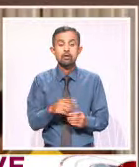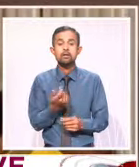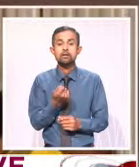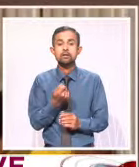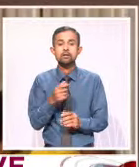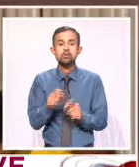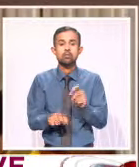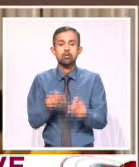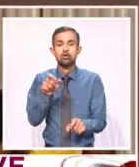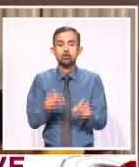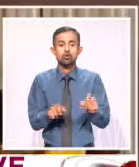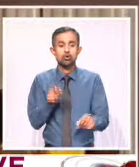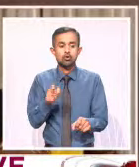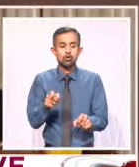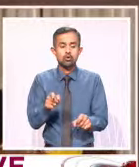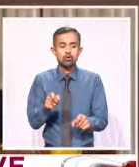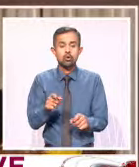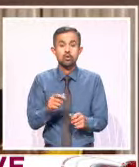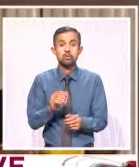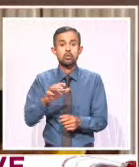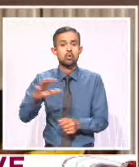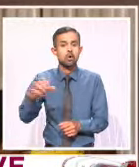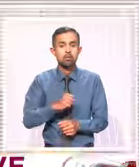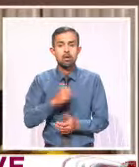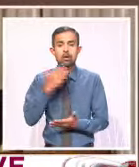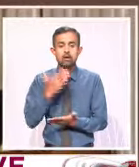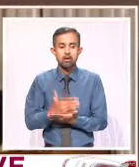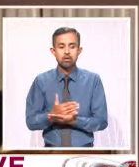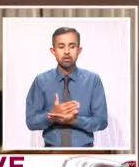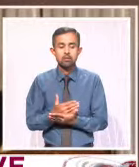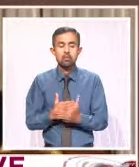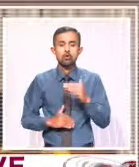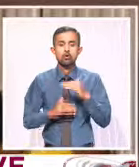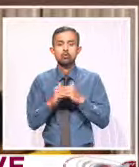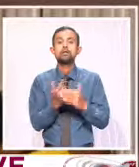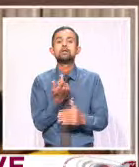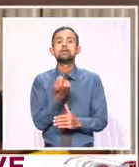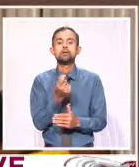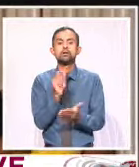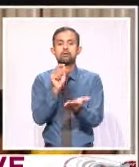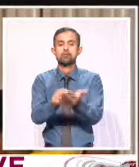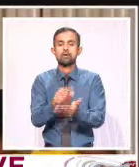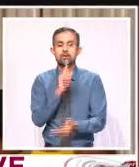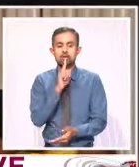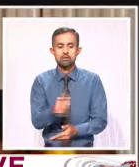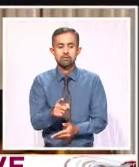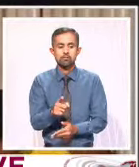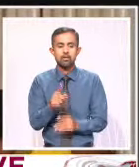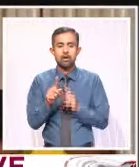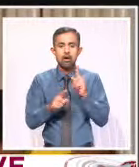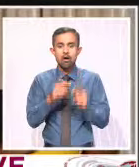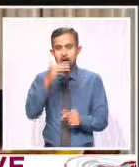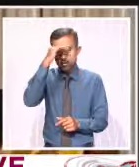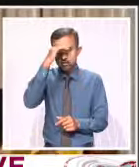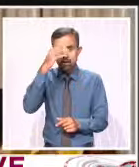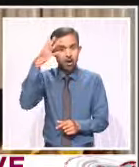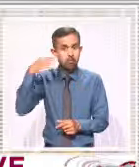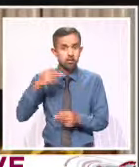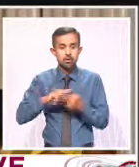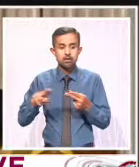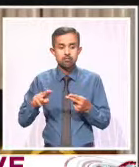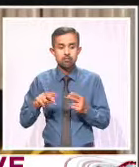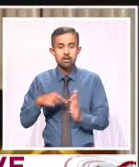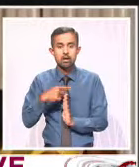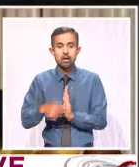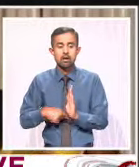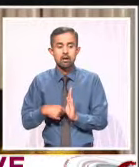මේ රටේ පාරිභෝගිකයාගෙන් අනිසි ලෙස ලබා ගැනීම වැළැක්වීමට තමයි අපි මේ උපරිම සිල්ලර මිල නියම කරනු ලැබුවේ. කරුණ නියෝජක කතානායකතුමනි අමතක කරන්න එපා